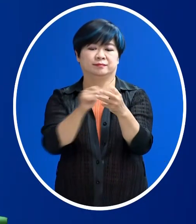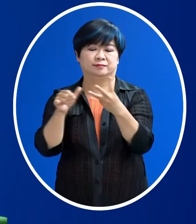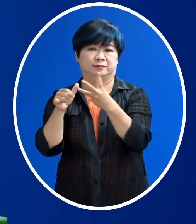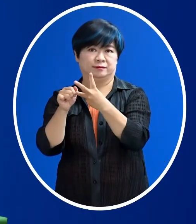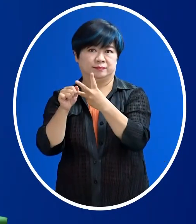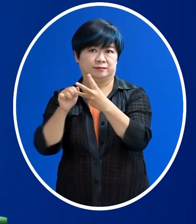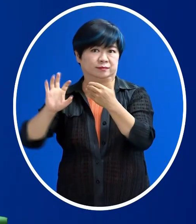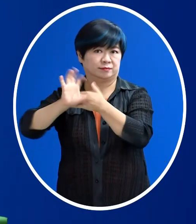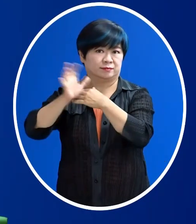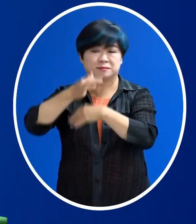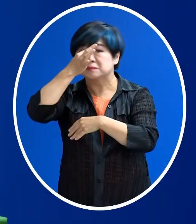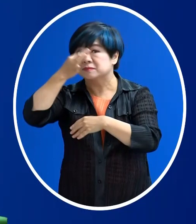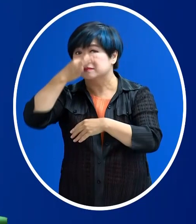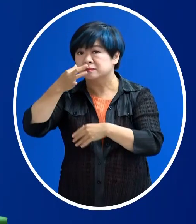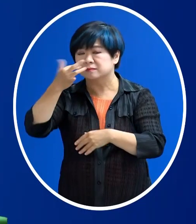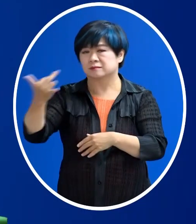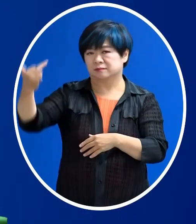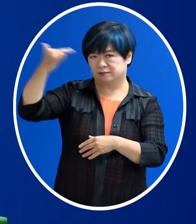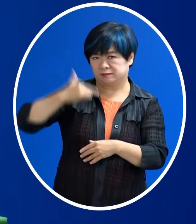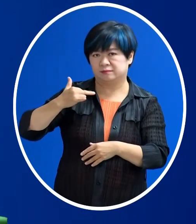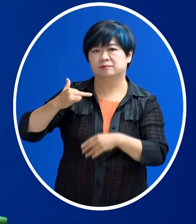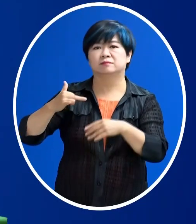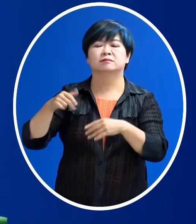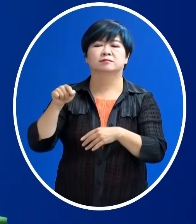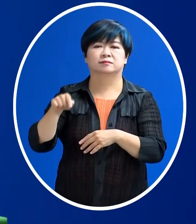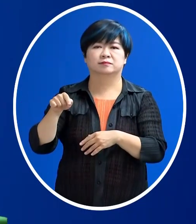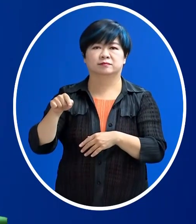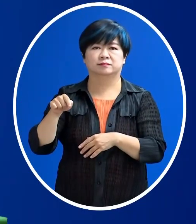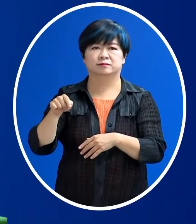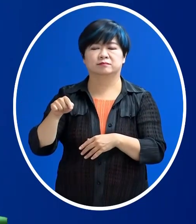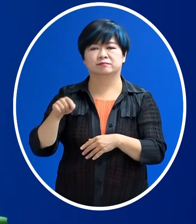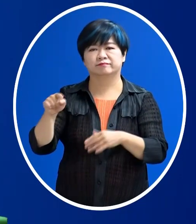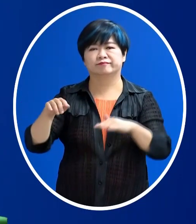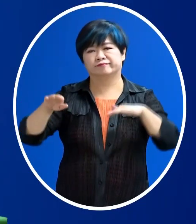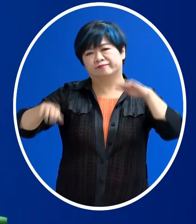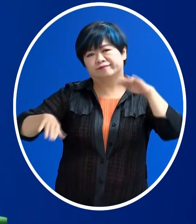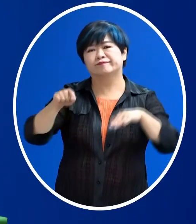外一位则是这个从菲律宾境外入的这一位这个晚辈一个家人。